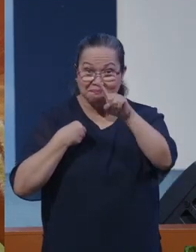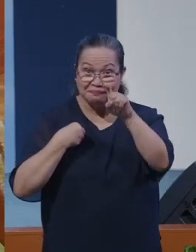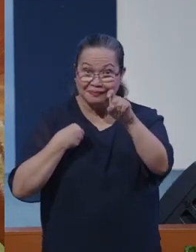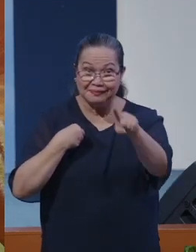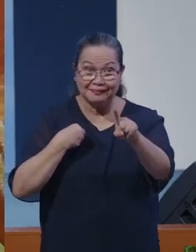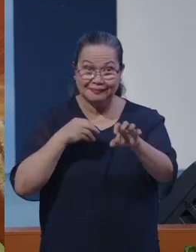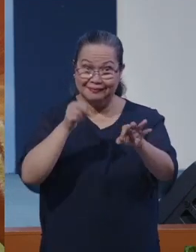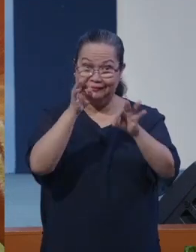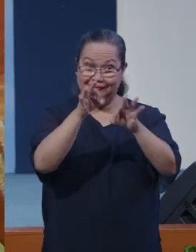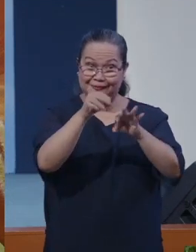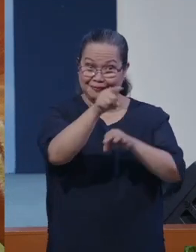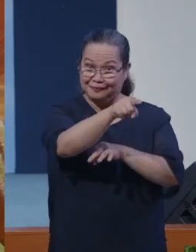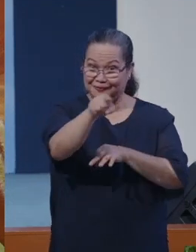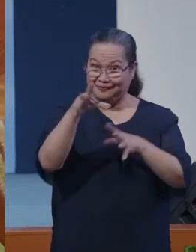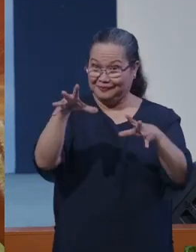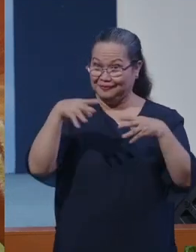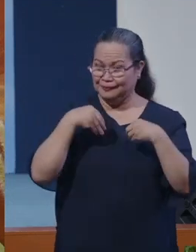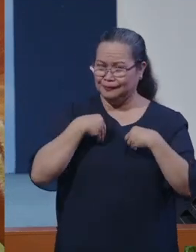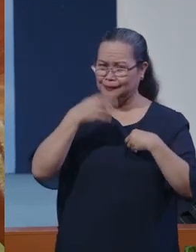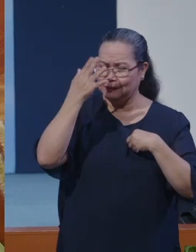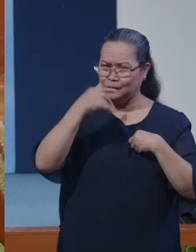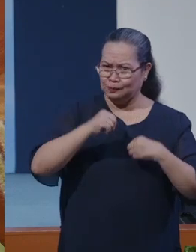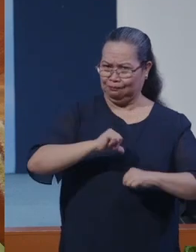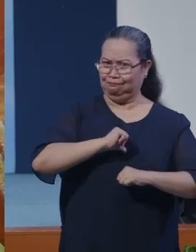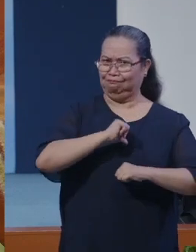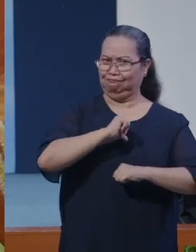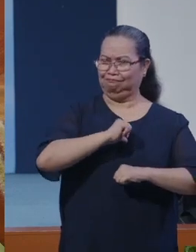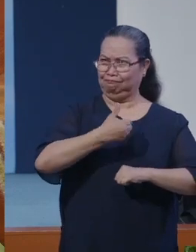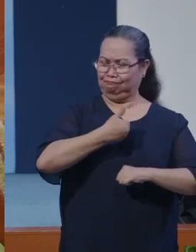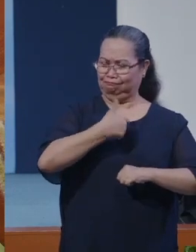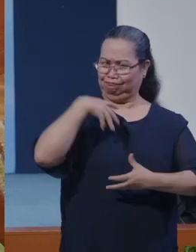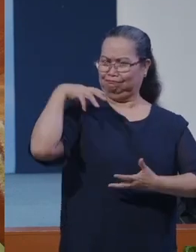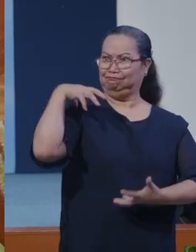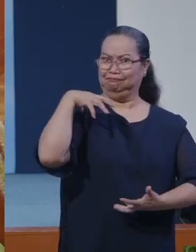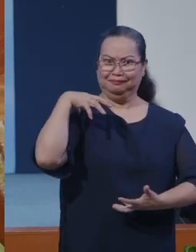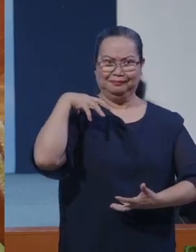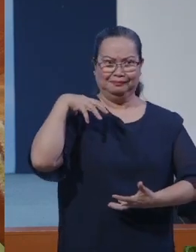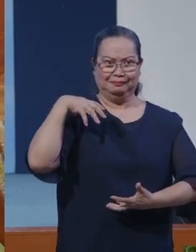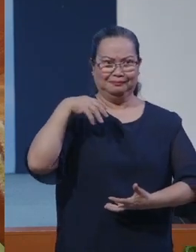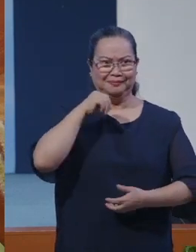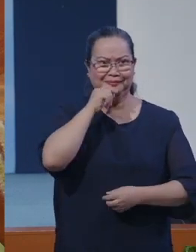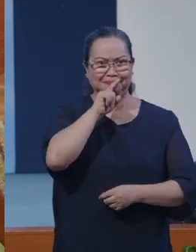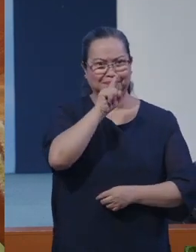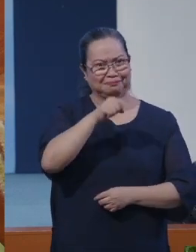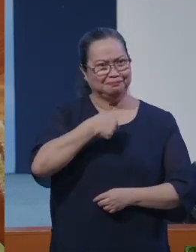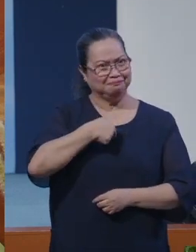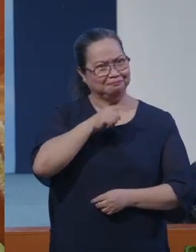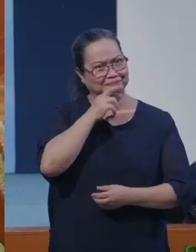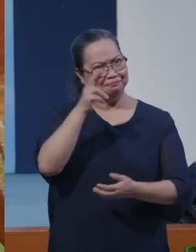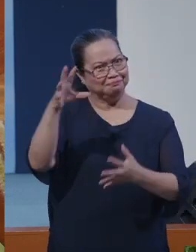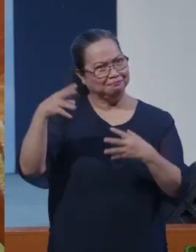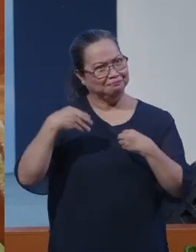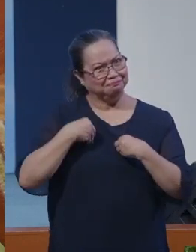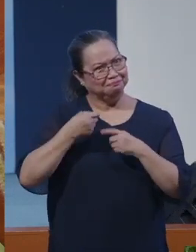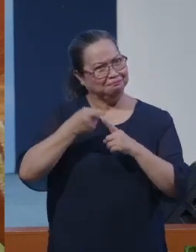If then you received it, why do you boast as if you did not receive it at all?"